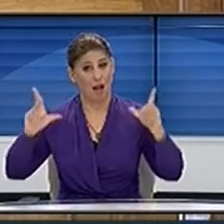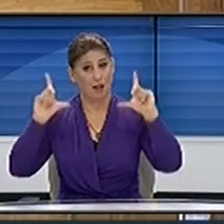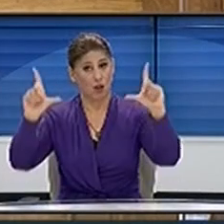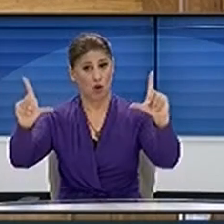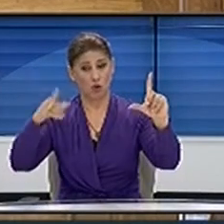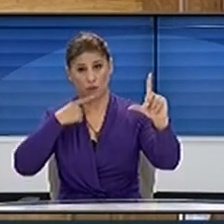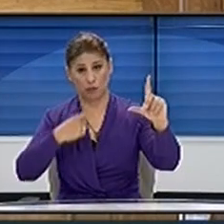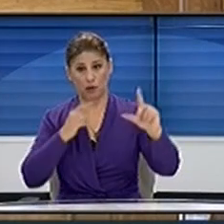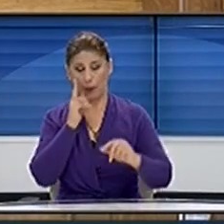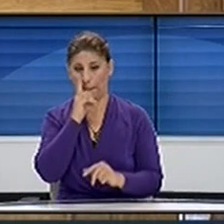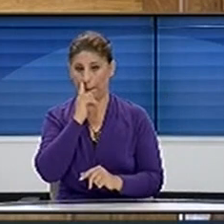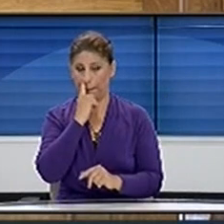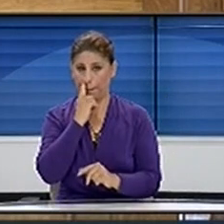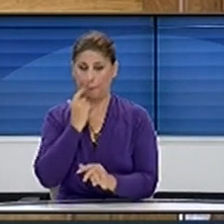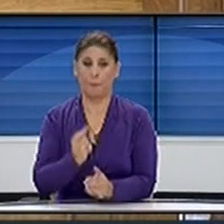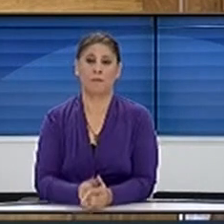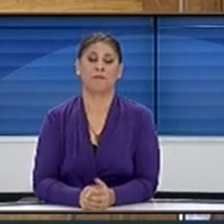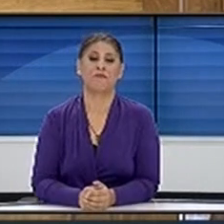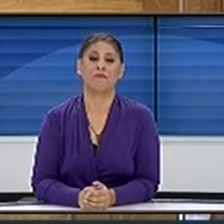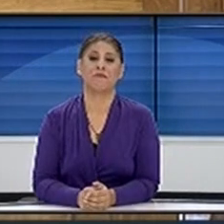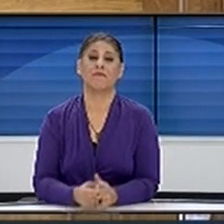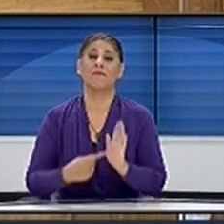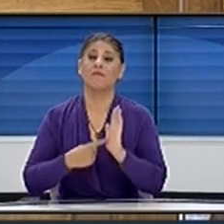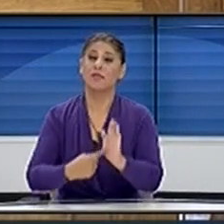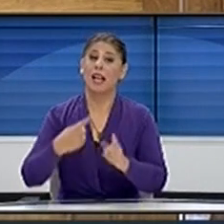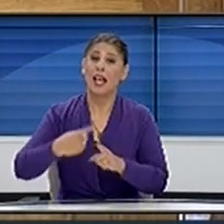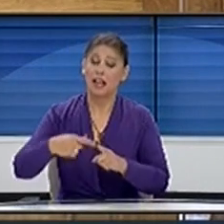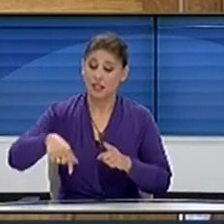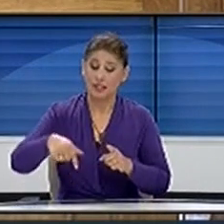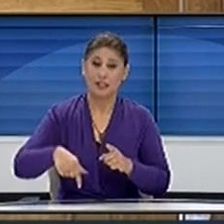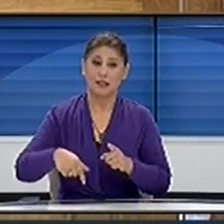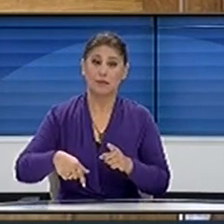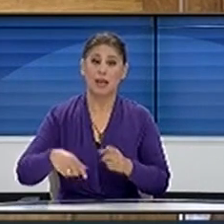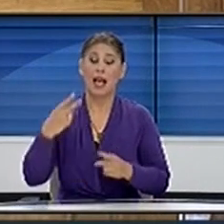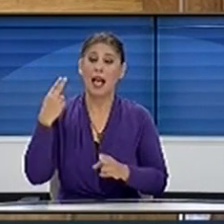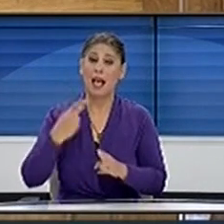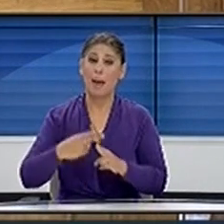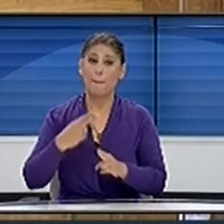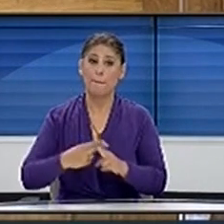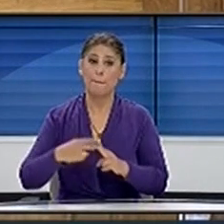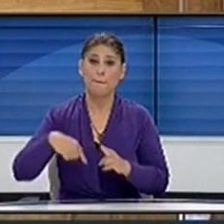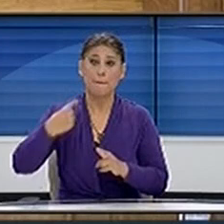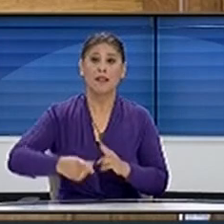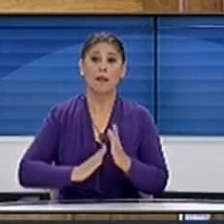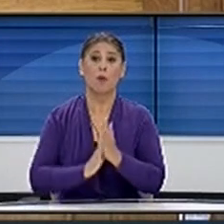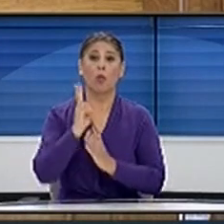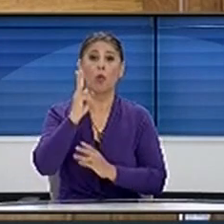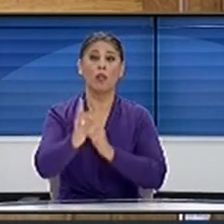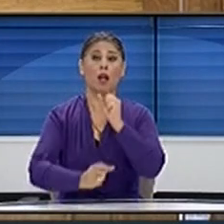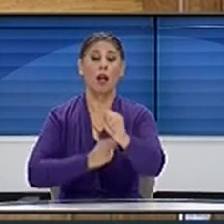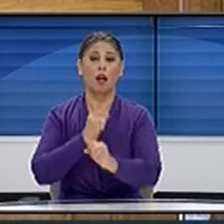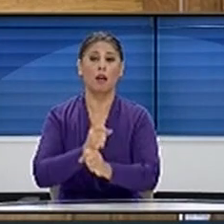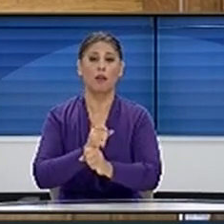οποία αναφέρομαι δείχνει ότι η Ελλάδα είναι σήμερα επίσημα μετά από 12 χρόνια